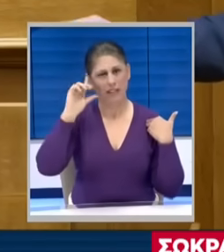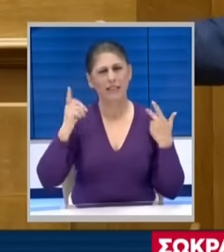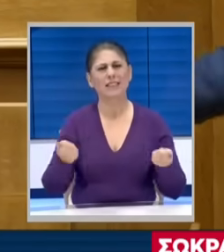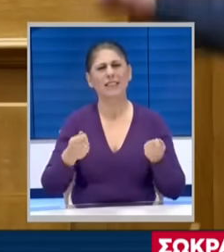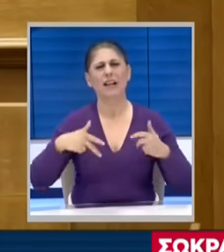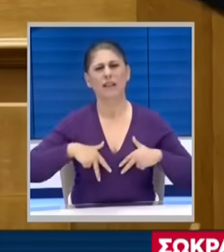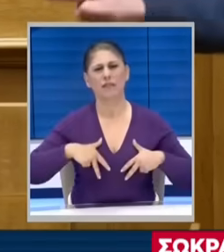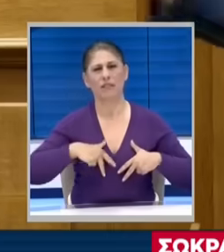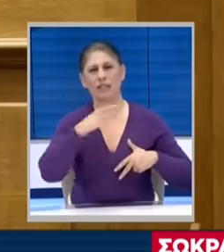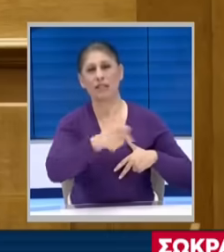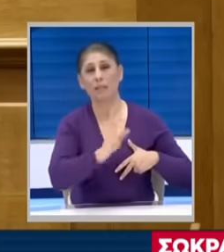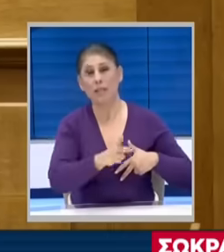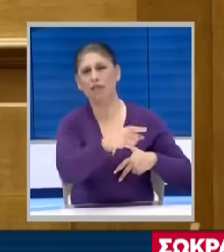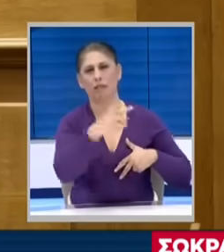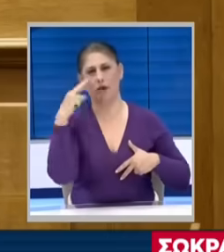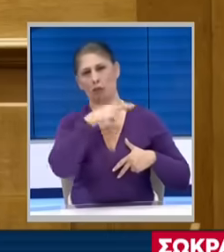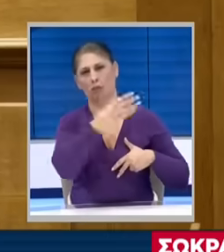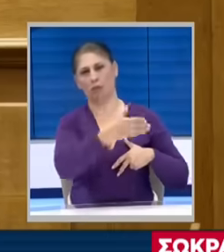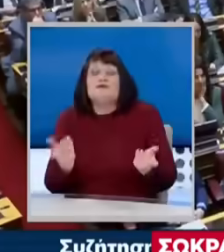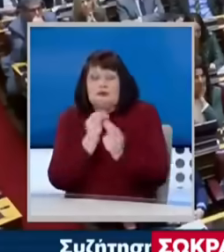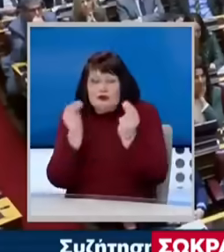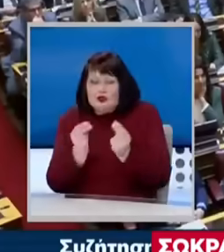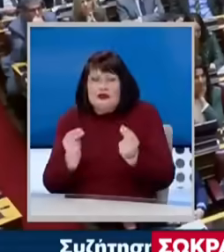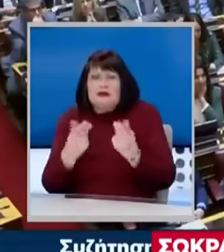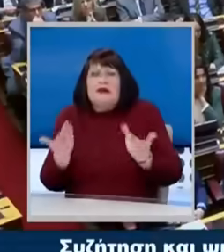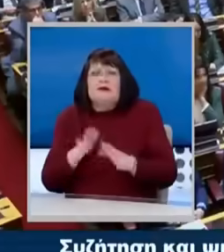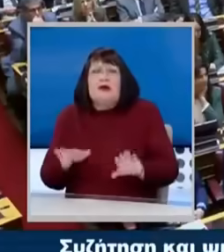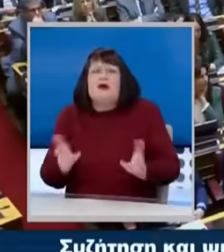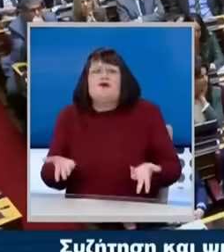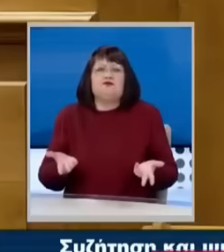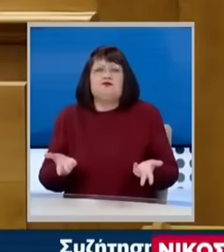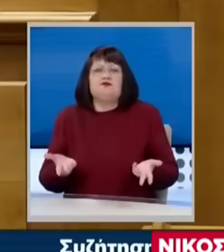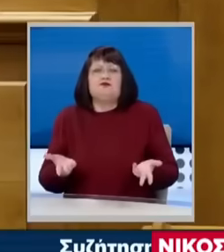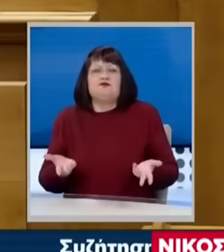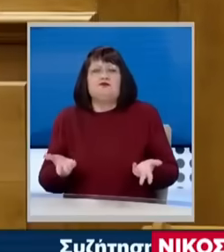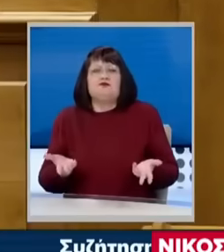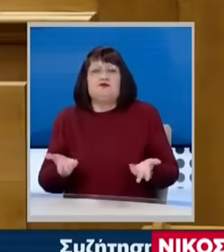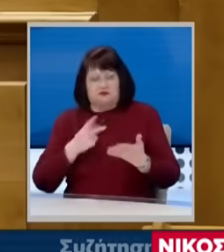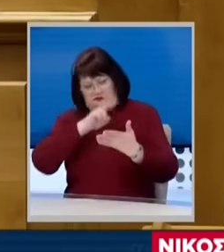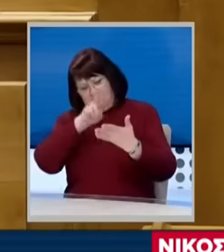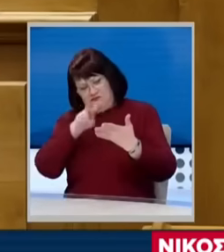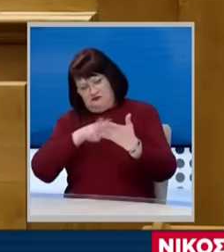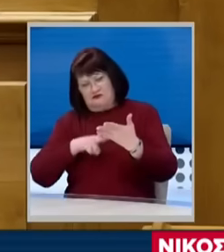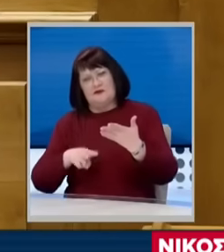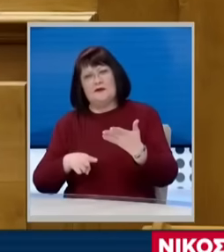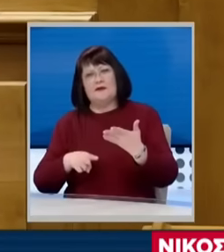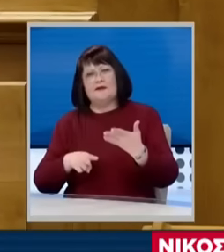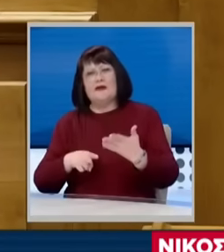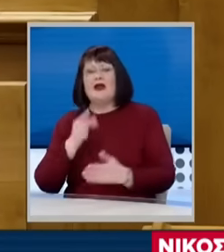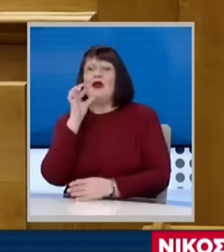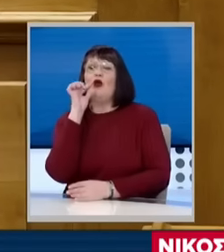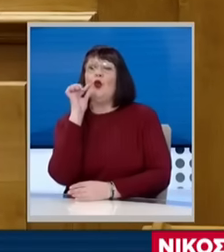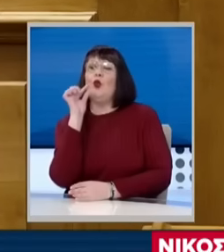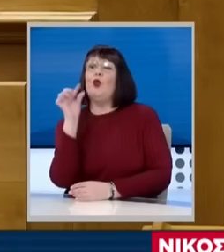κάνει η κυβέρνηση και είστε επικίνδυνος για πρωθυπουργός, κύριε Μητσοτάκη. Τελικά, όπως διάβασα,